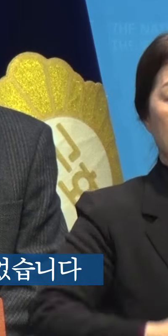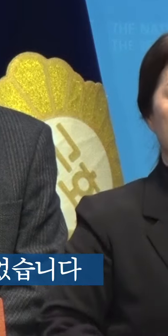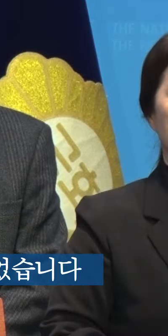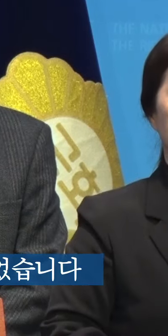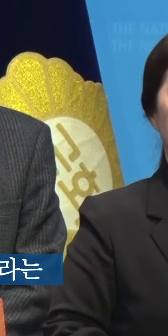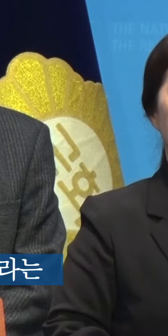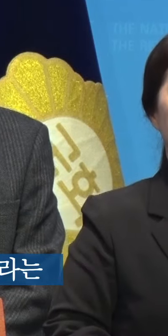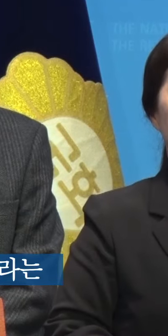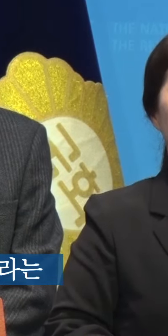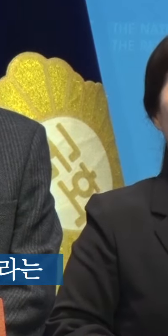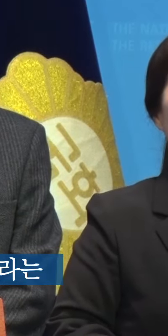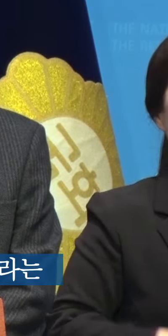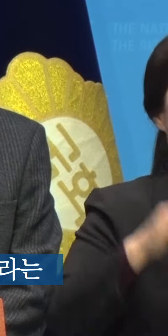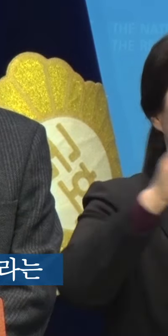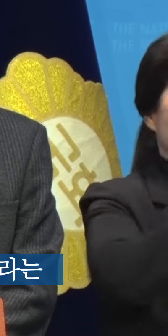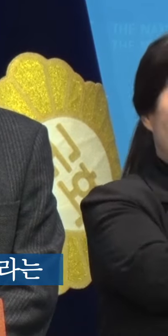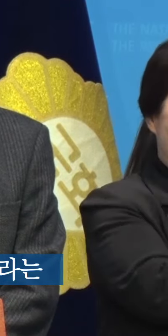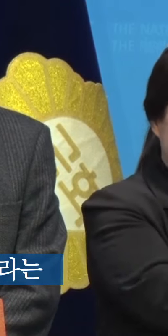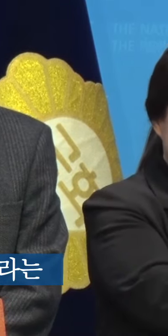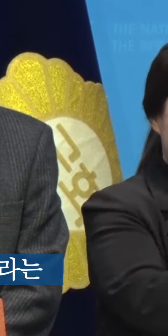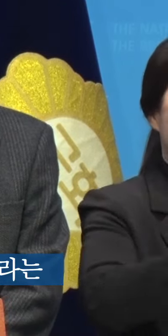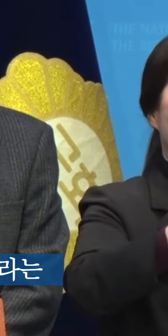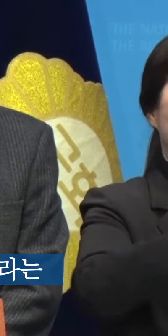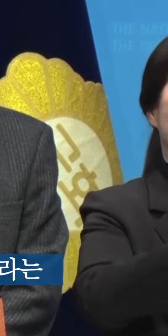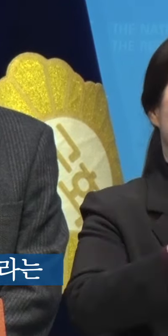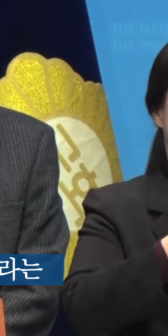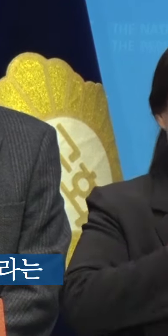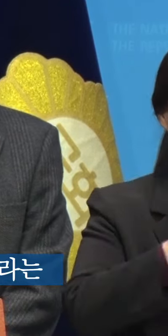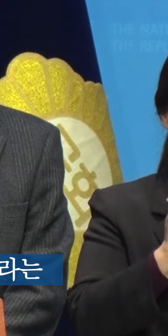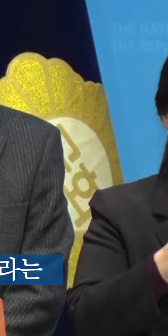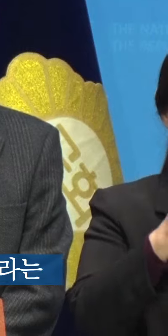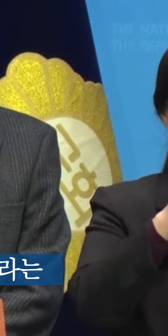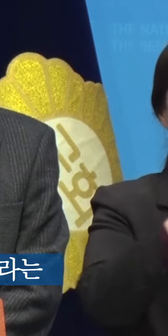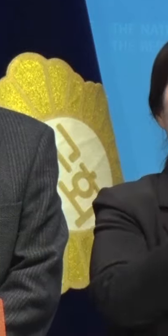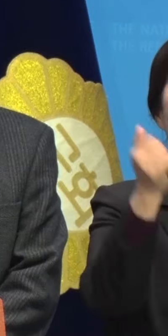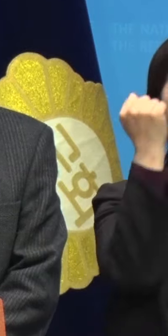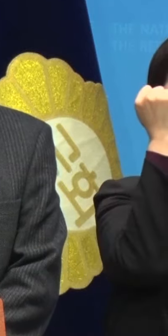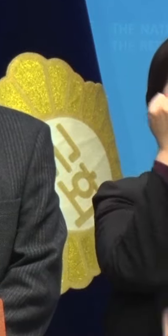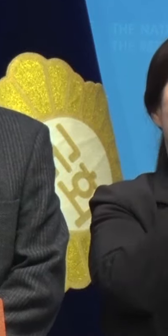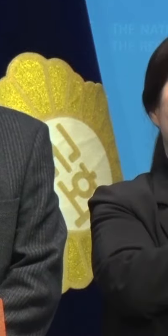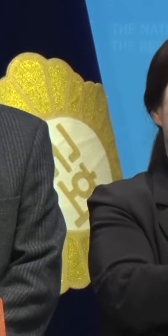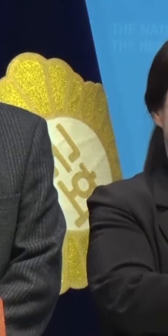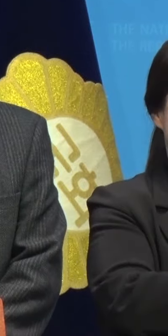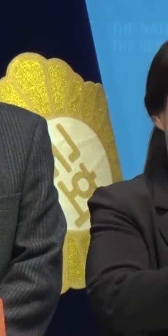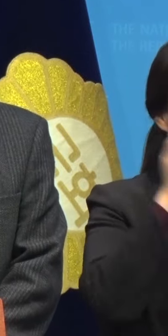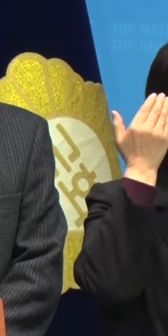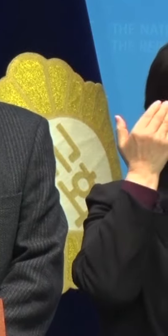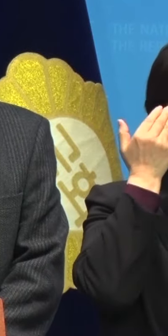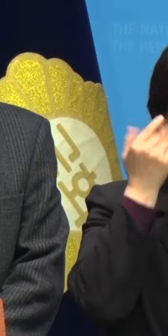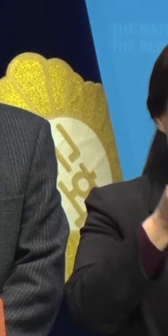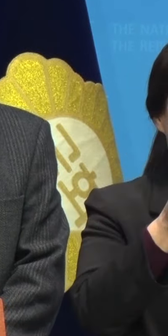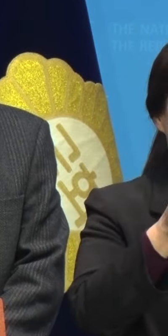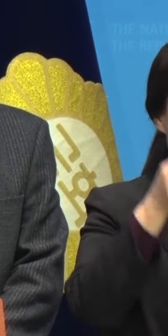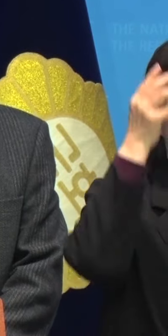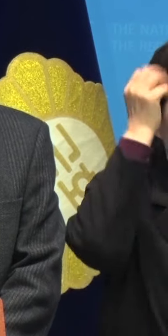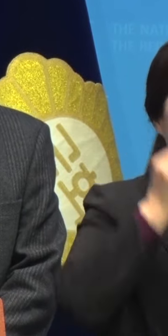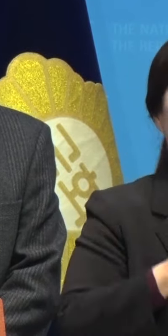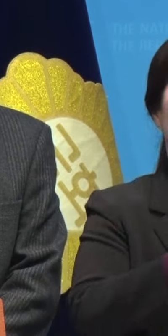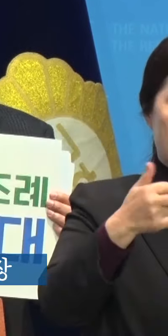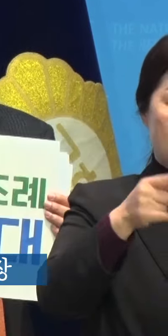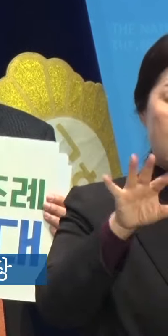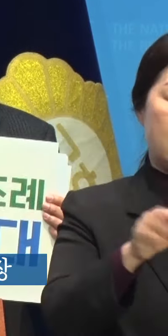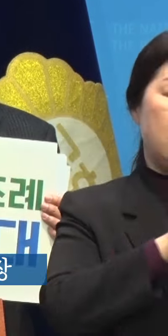되었습니다. 학생의 인권은 반드시 지켜야 할 국민의 기본권이라는 당연한 상식을 부디 기억해